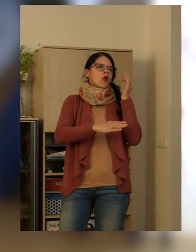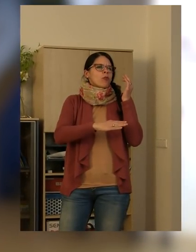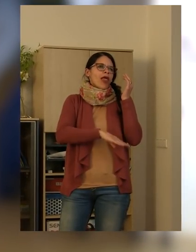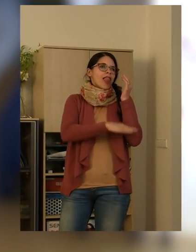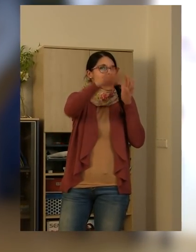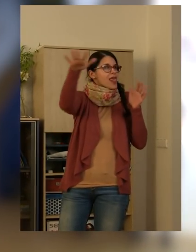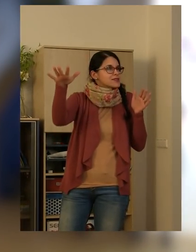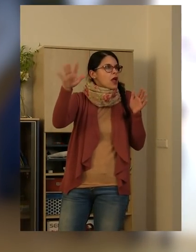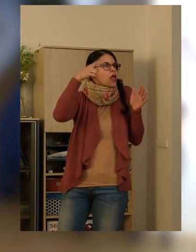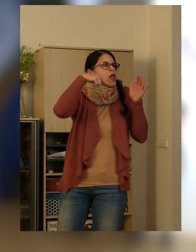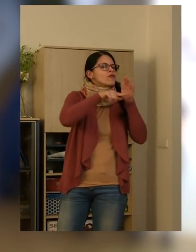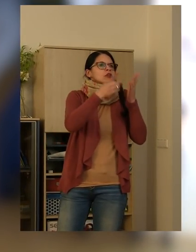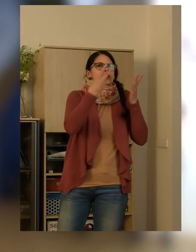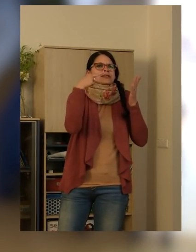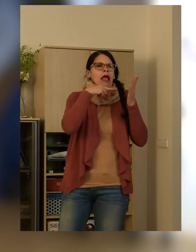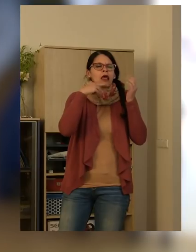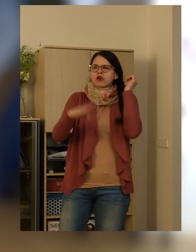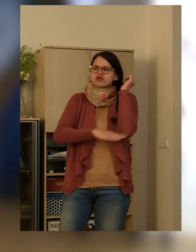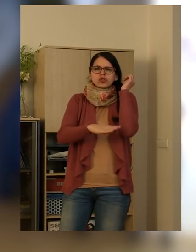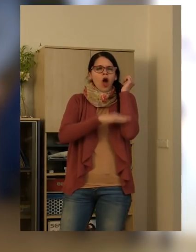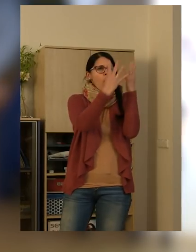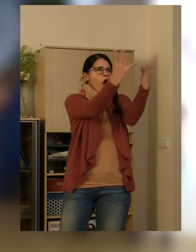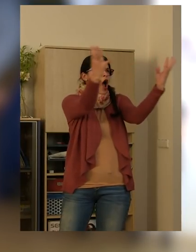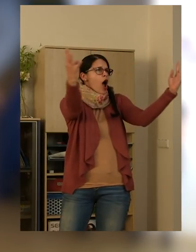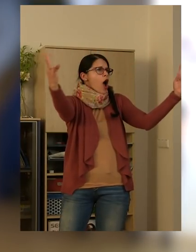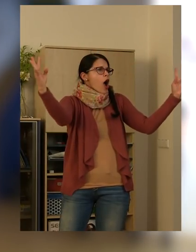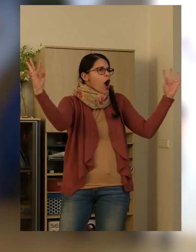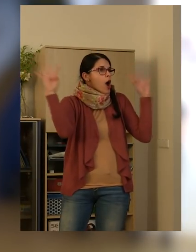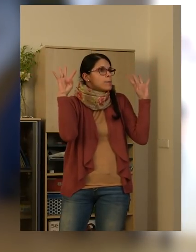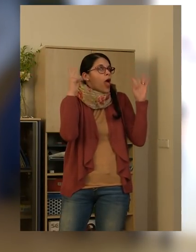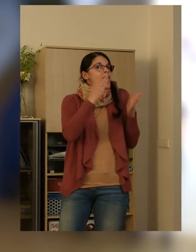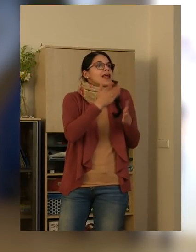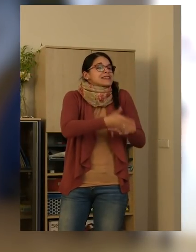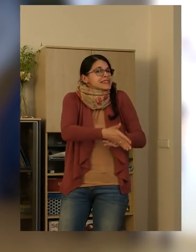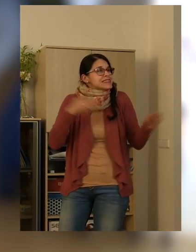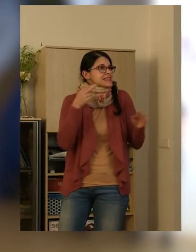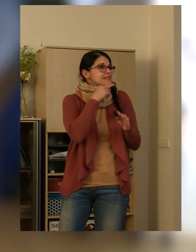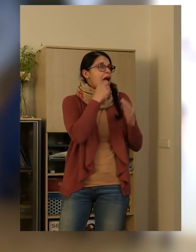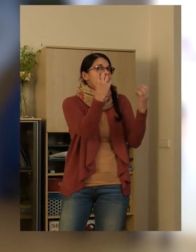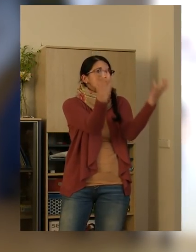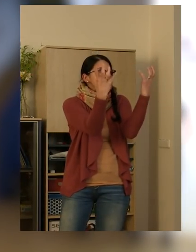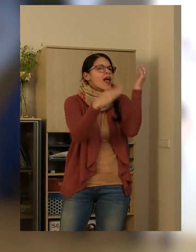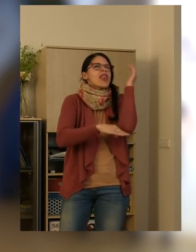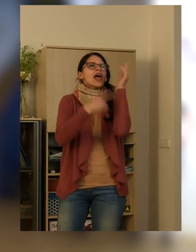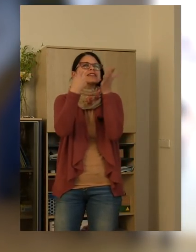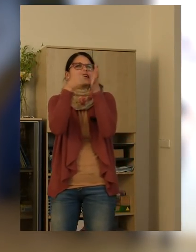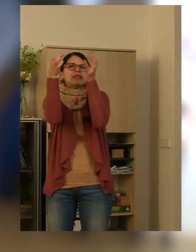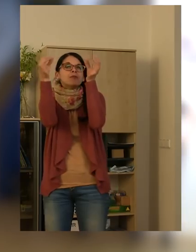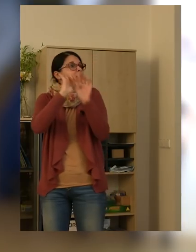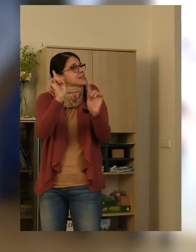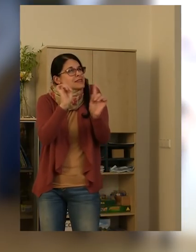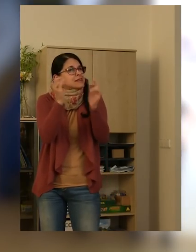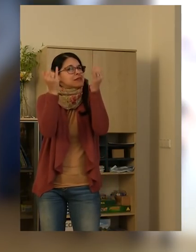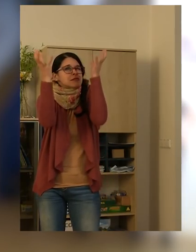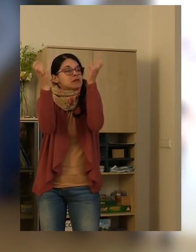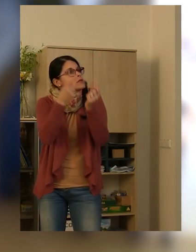Já jsem měla loni takový sen, že jsem byla v lese, byly tam zelené stromy a byly opravdu krásně,